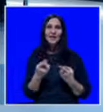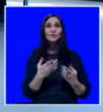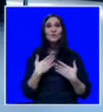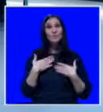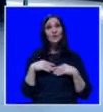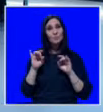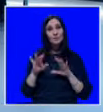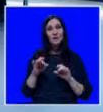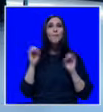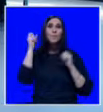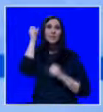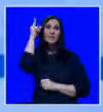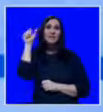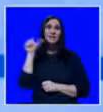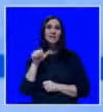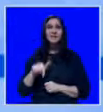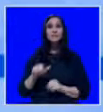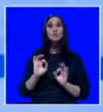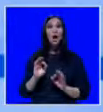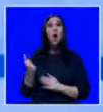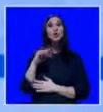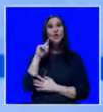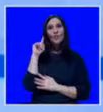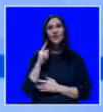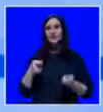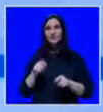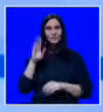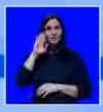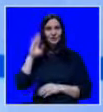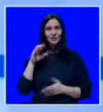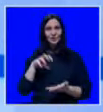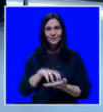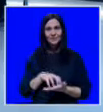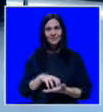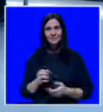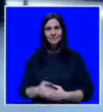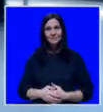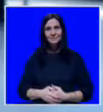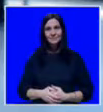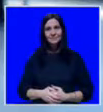нашия ефир. Професор Анастас Герджиков. Така още от деня завършва. Довиждане от екипа ни.